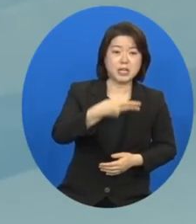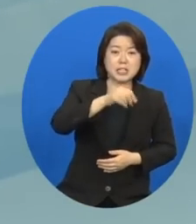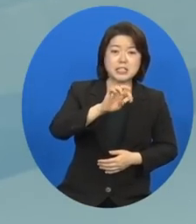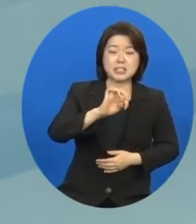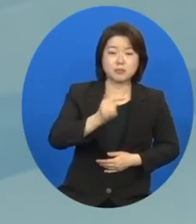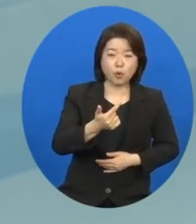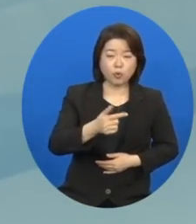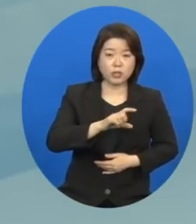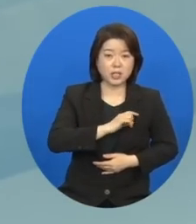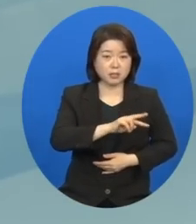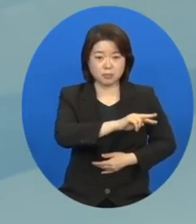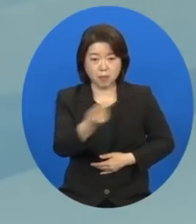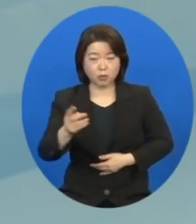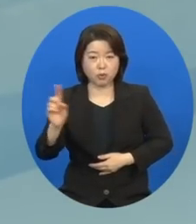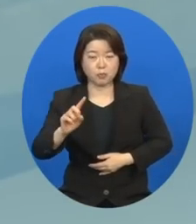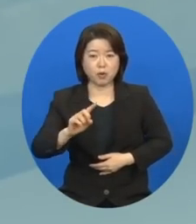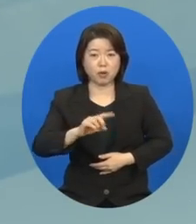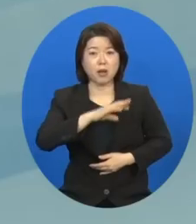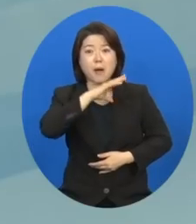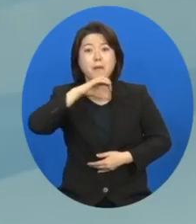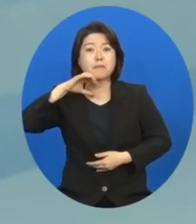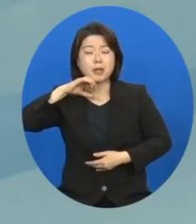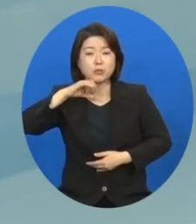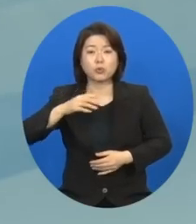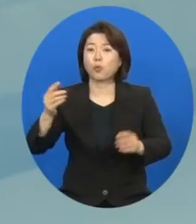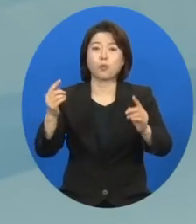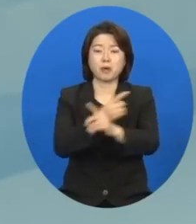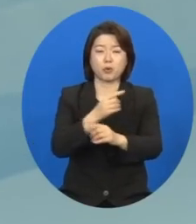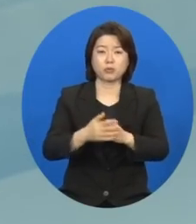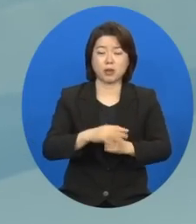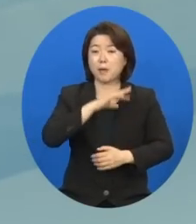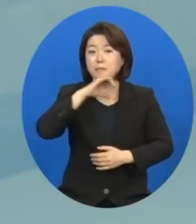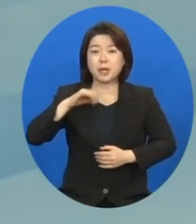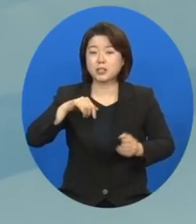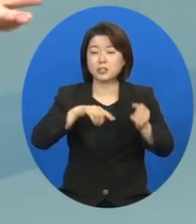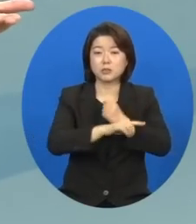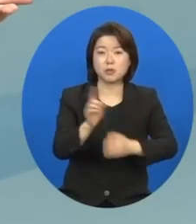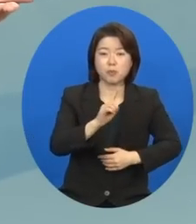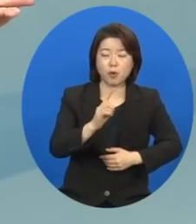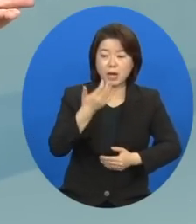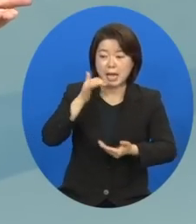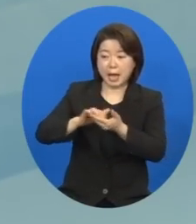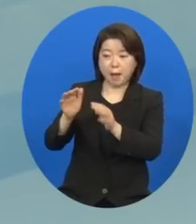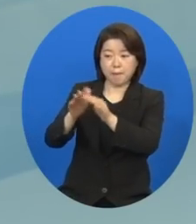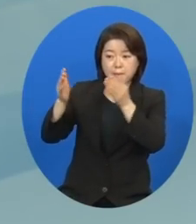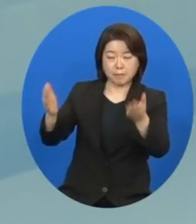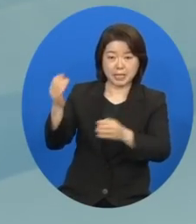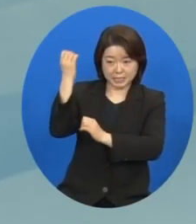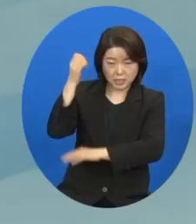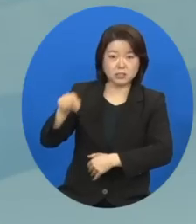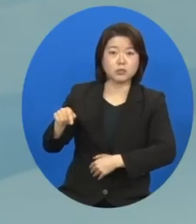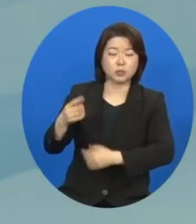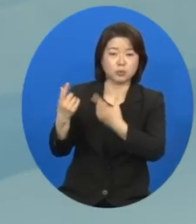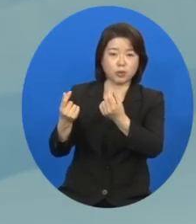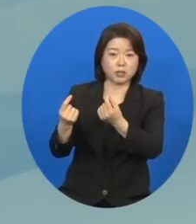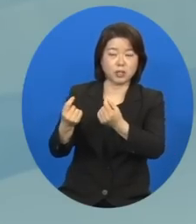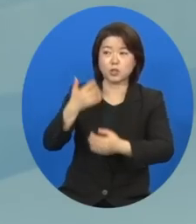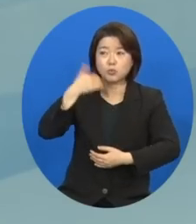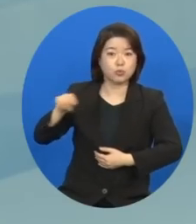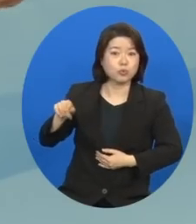바꾸셨습니까? 베드로라고 바꾸셨죠. 베드로의 의미가 뭐예요? 반석입니다. 근데 반석은 누구의